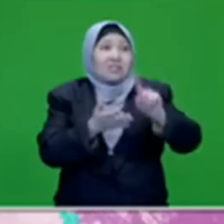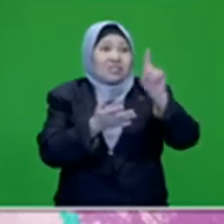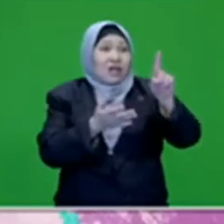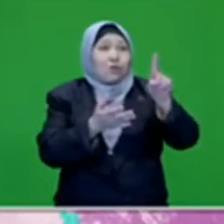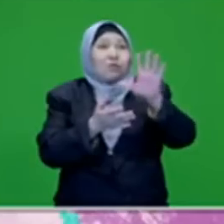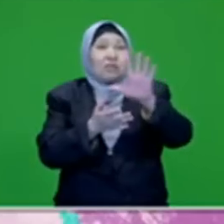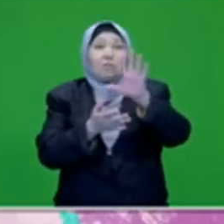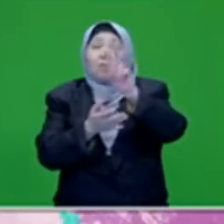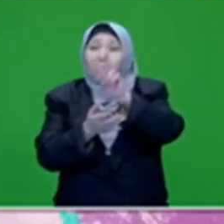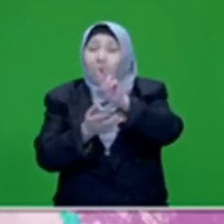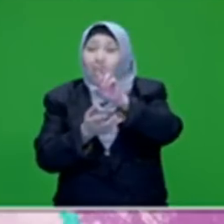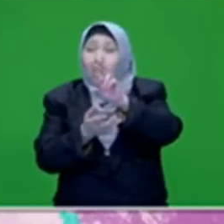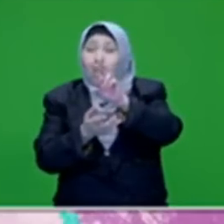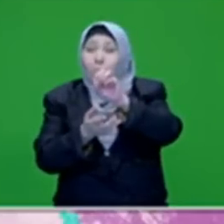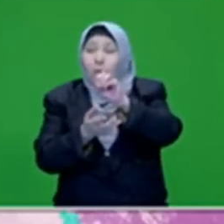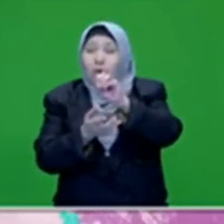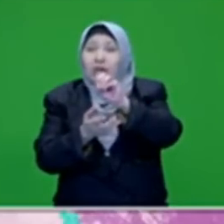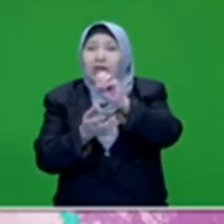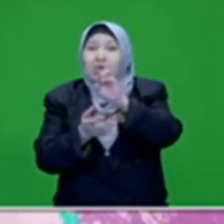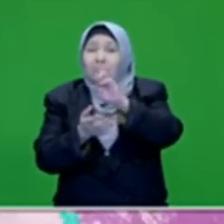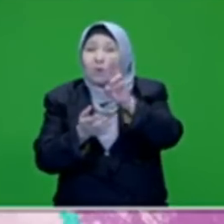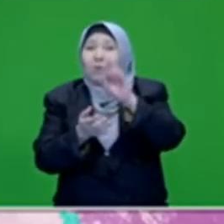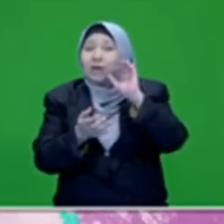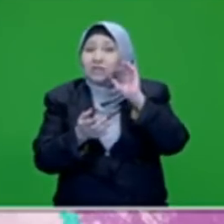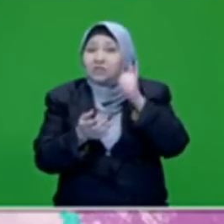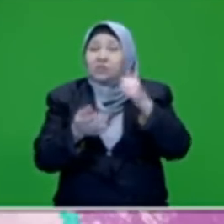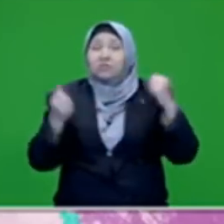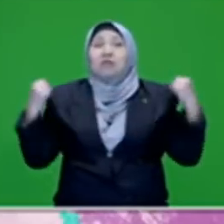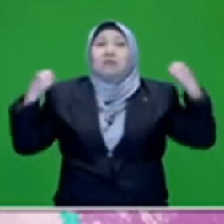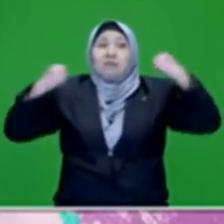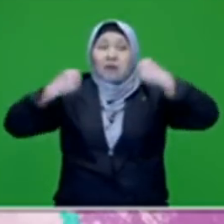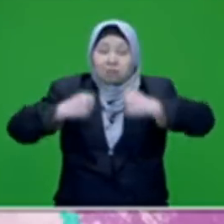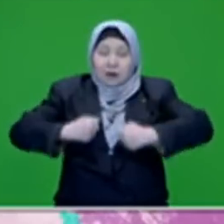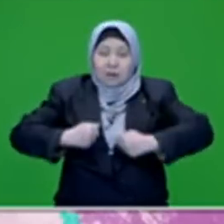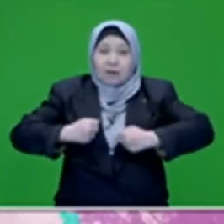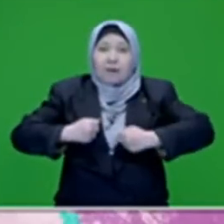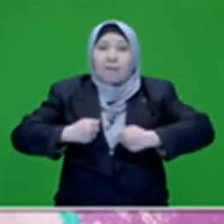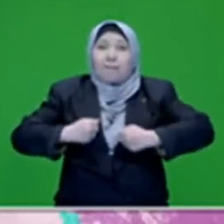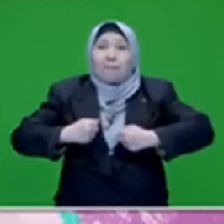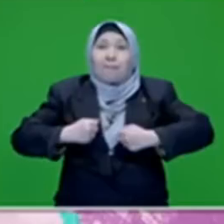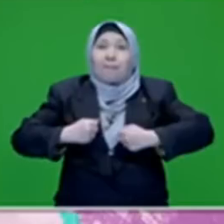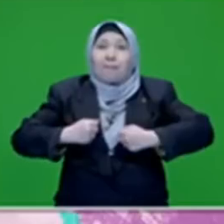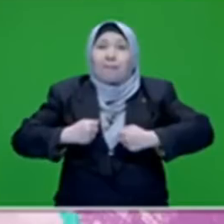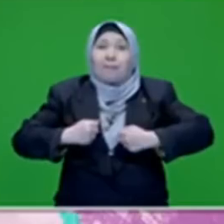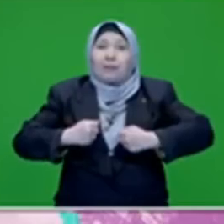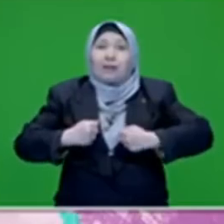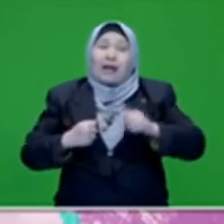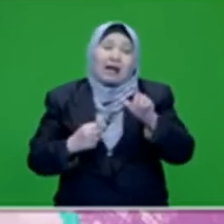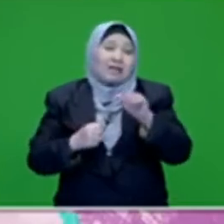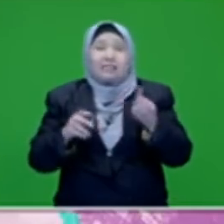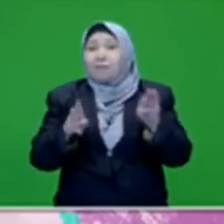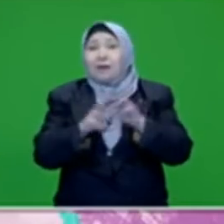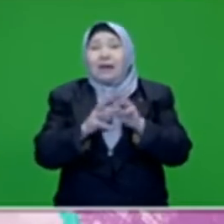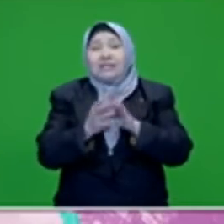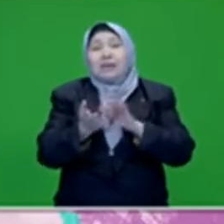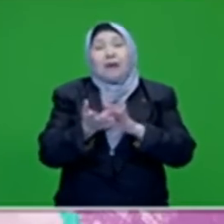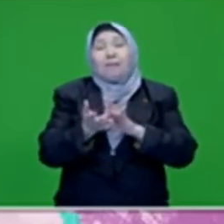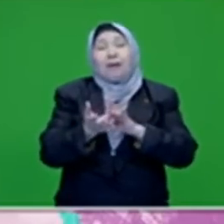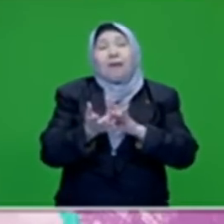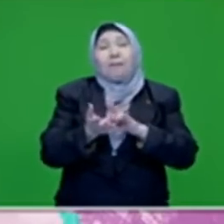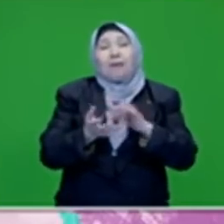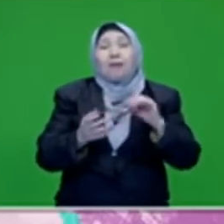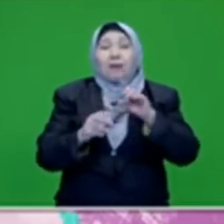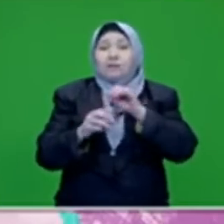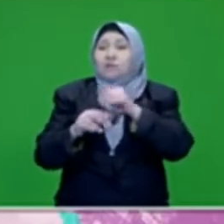RM150,000. Besok saya beli baju putih, saya kaut, saya sarung atas badan saya, besok saya beli alat-alat medical, saya masuk hospital. Kata,